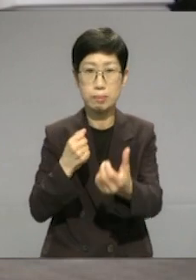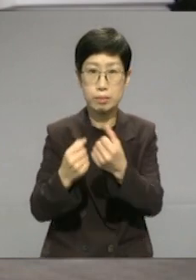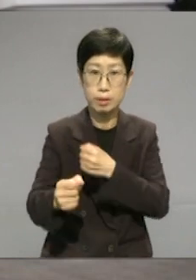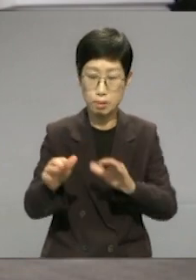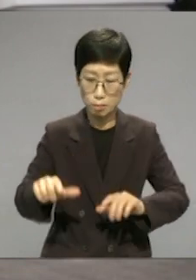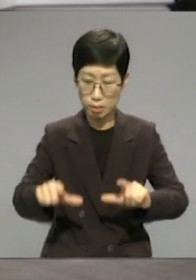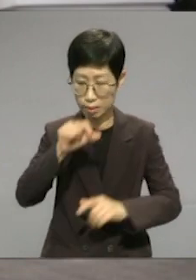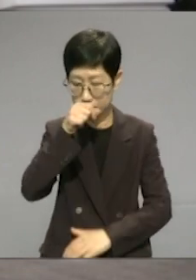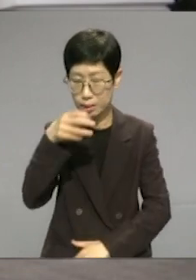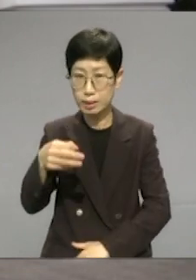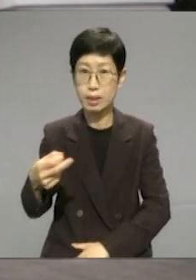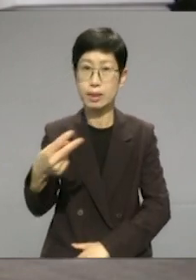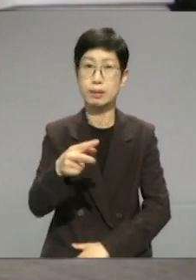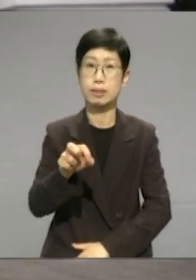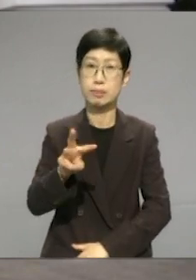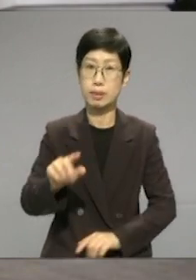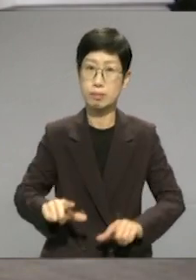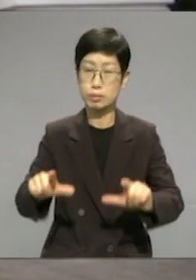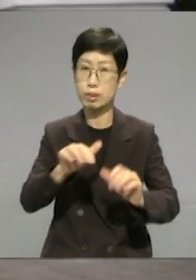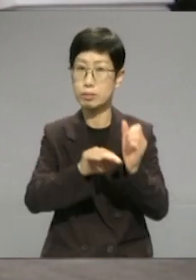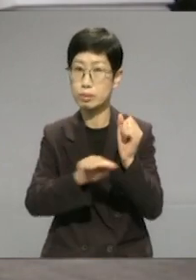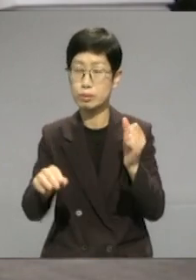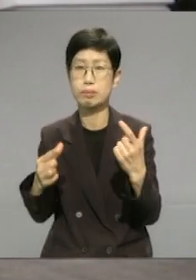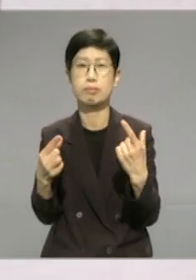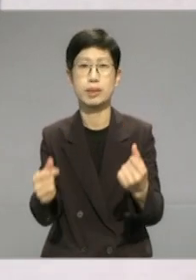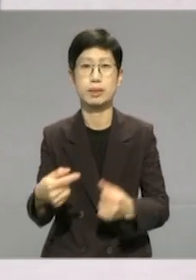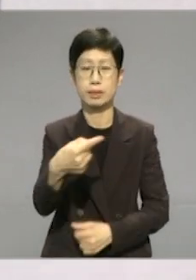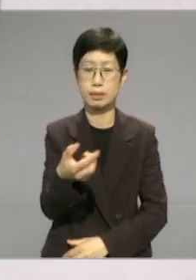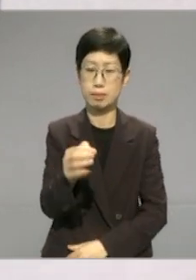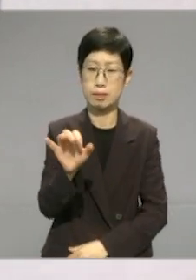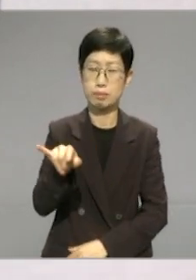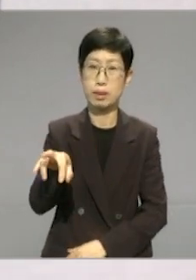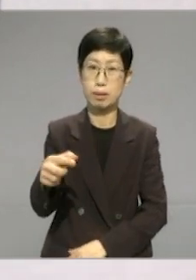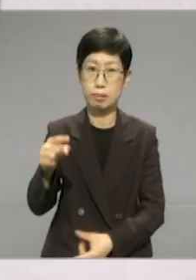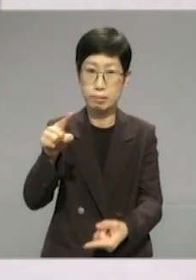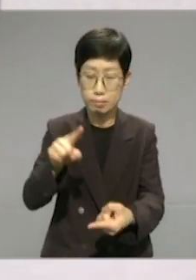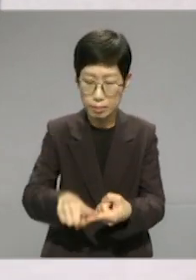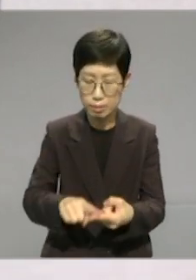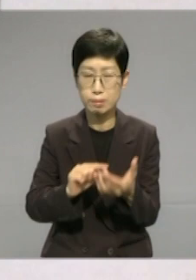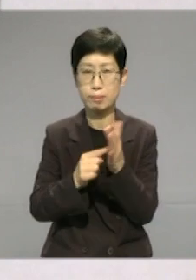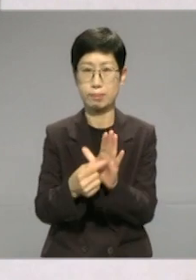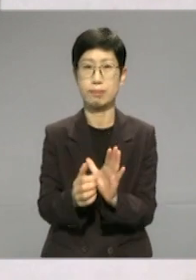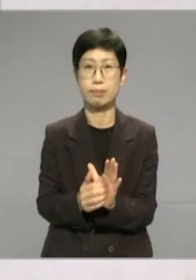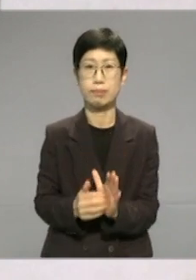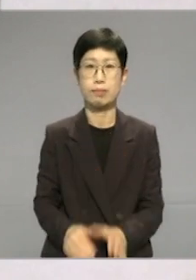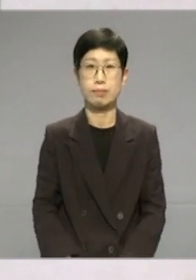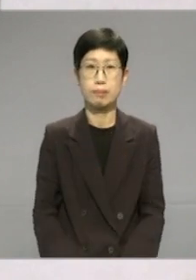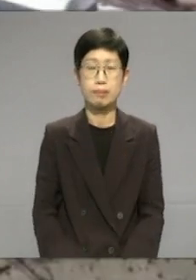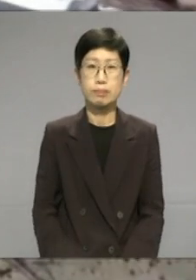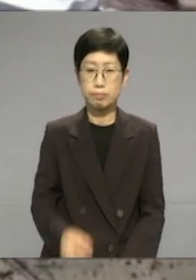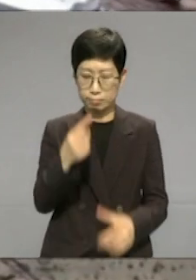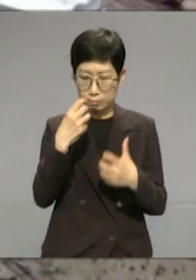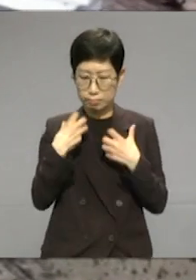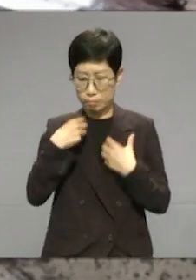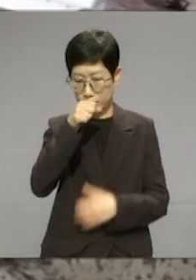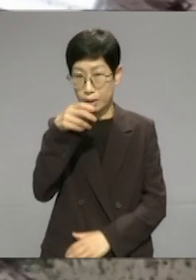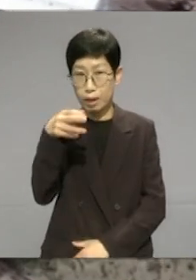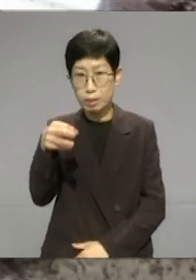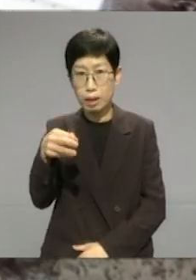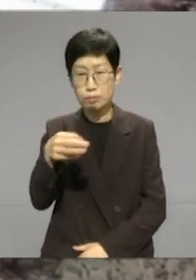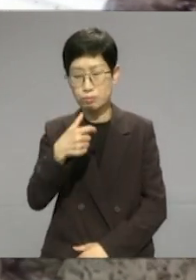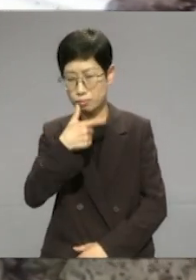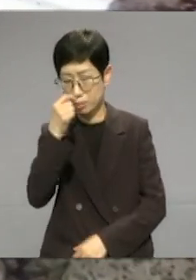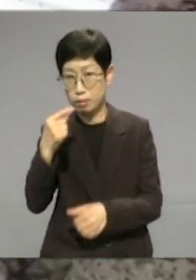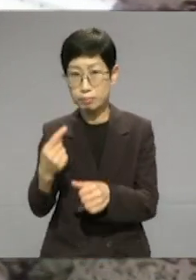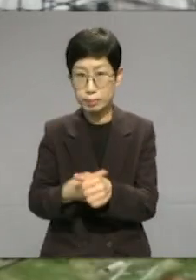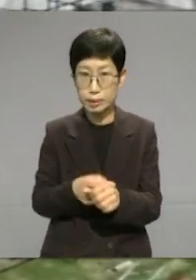올해 예산이 2023년 수준인 약 1000억 페소로 유지됐다고 밝혔는데요. 이렇듯 정부의 예산 압박으로